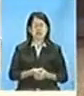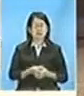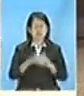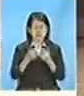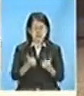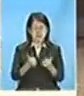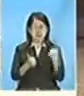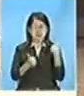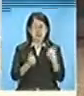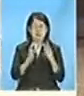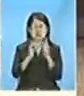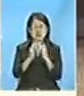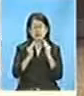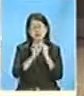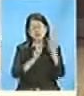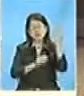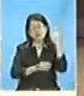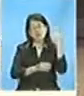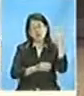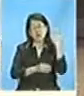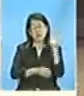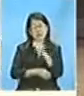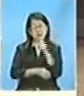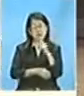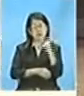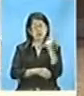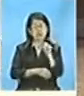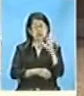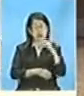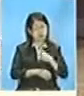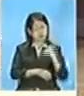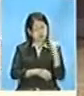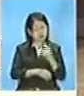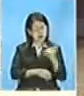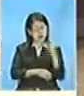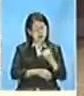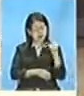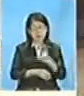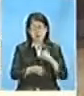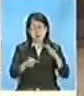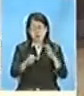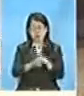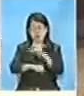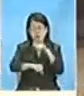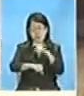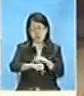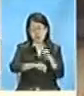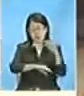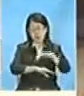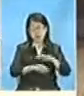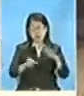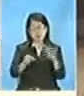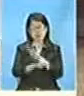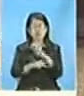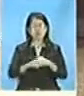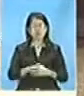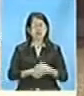ประชุม15วันที่ผ่านมานั้นผมไม่เคยขาดอยู่จนเลิก เพราะเพื่อช่วยกันแก้ปัญหา